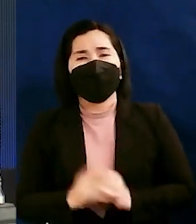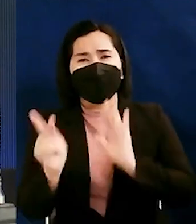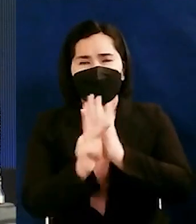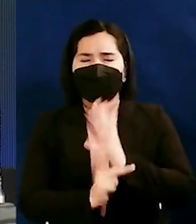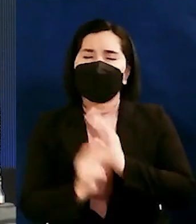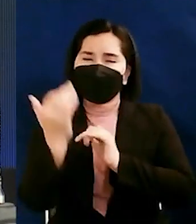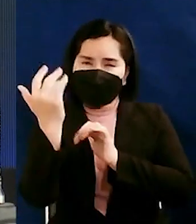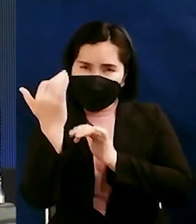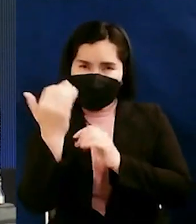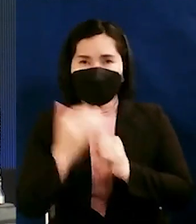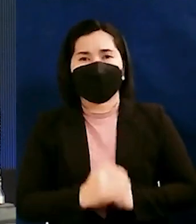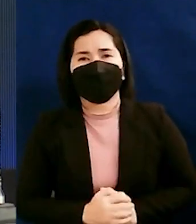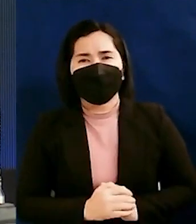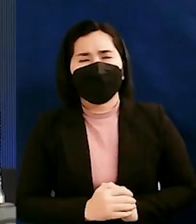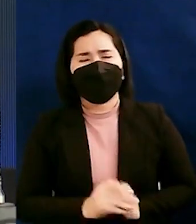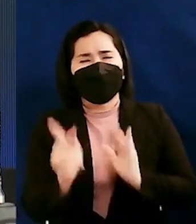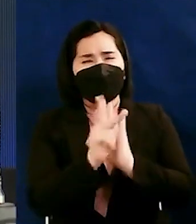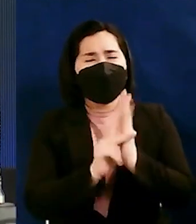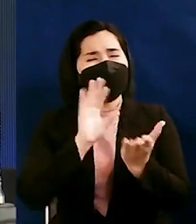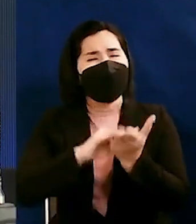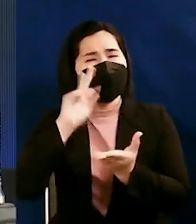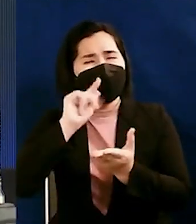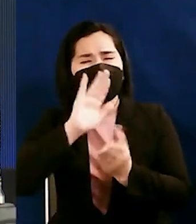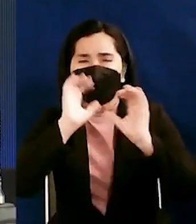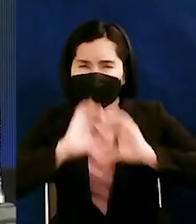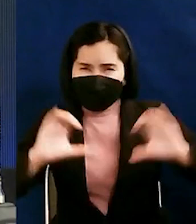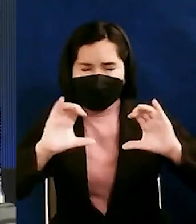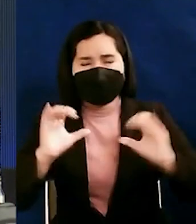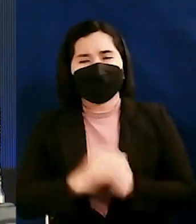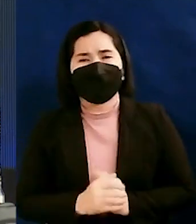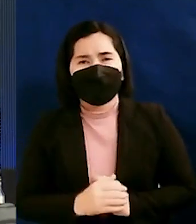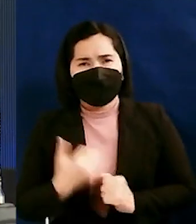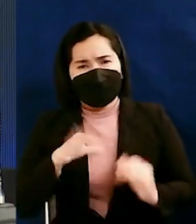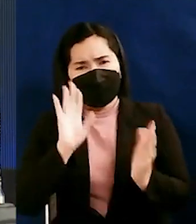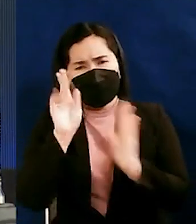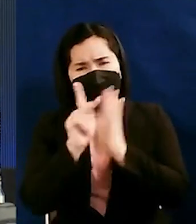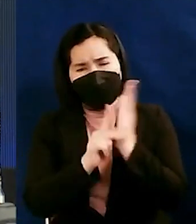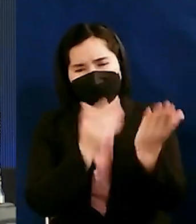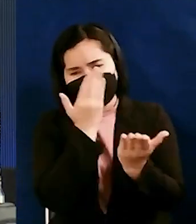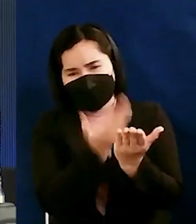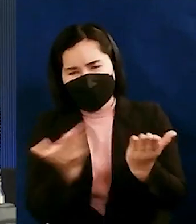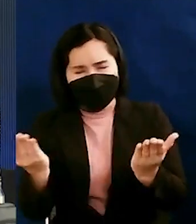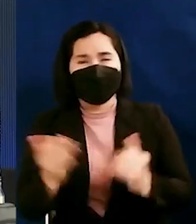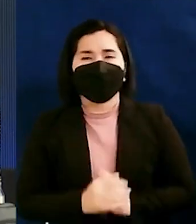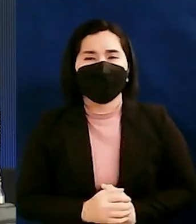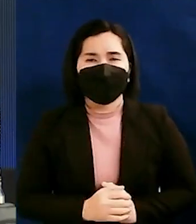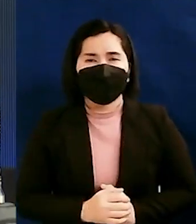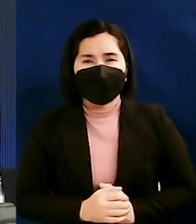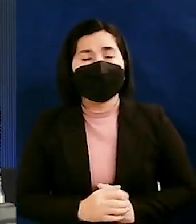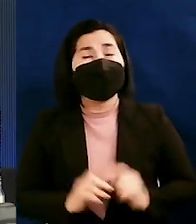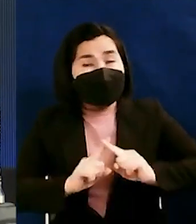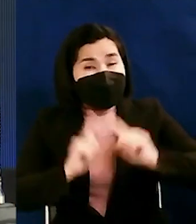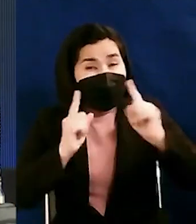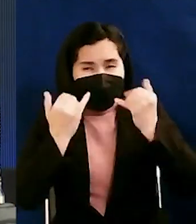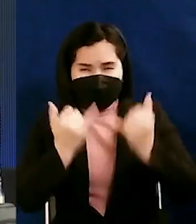อร์นะครับพรบ.ข้อมูลข่าวสารของทางราชการเป็นต้นนะครับซึ่งก็ที่กล่าวนี้จะเป็นเฉพาะส่วนของพรบ.สุขภาพแห่งชาติพ.